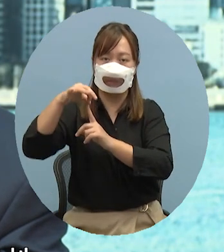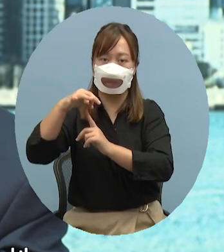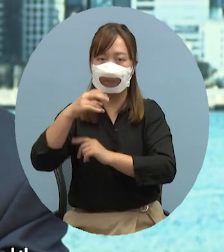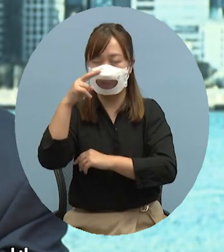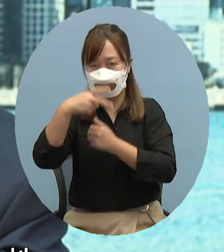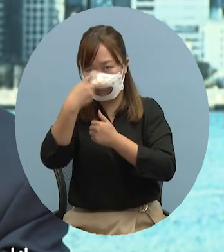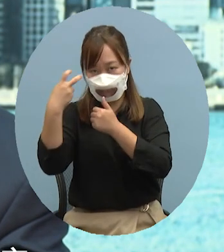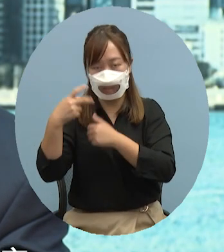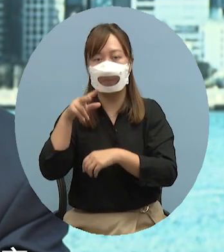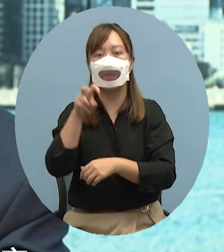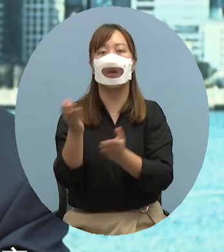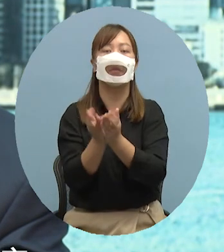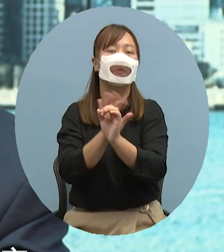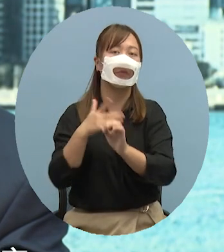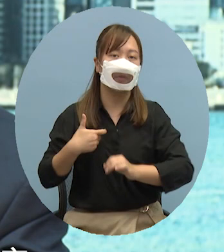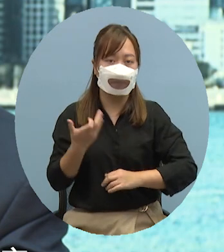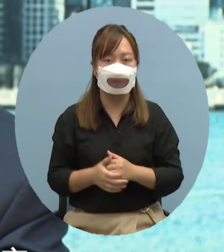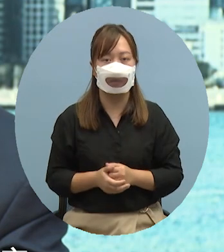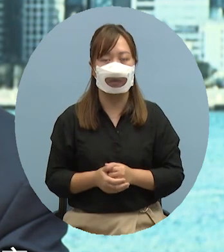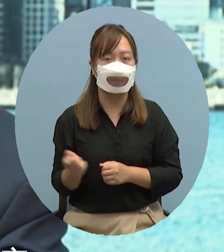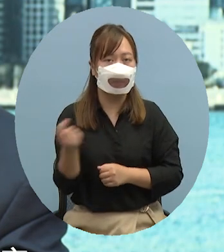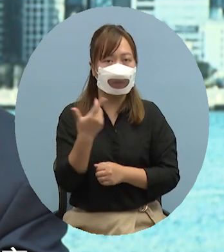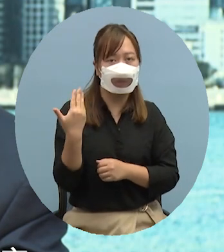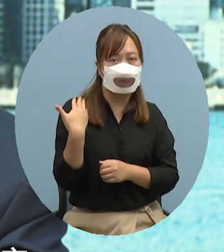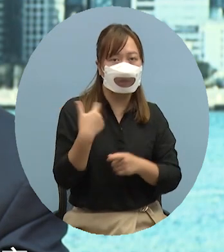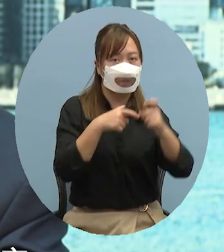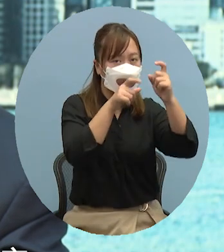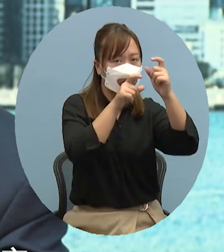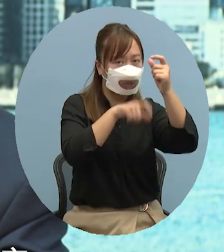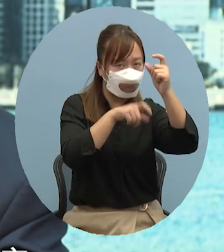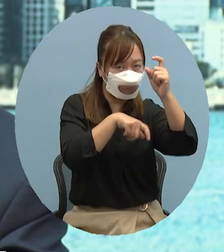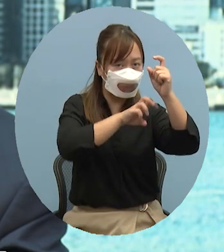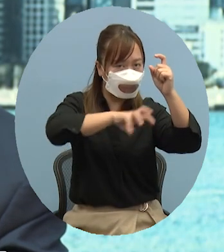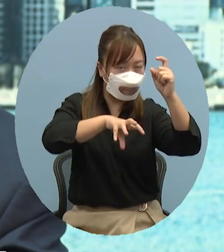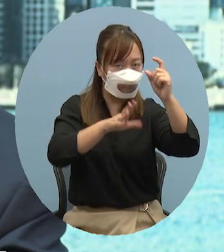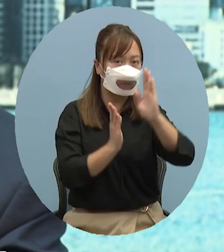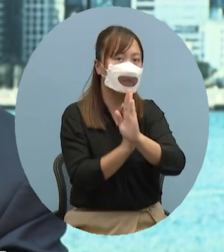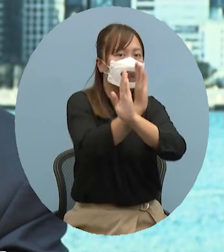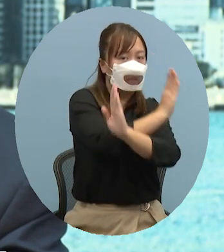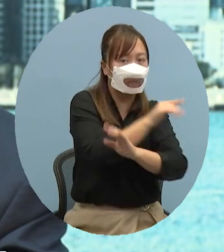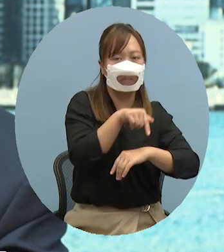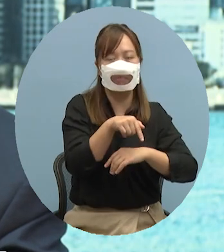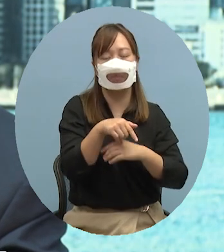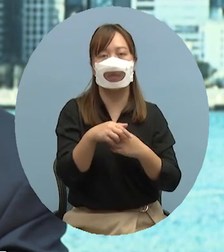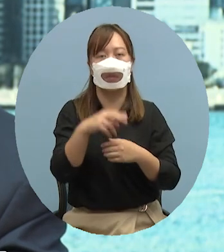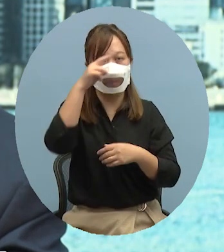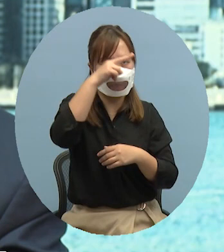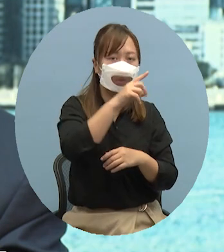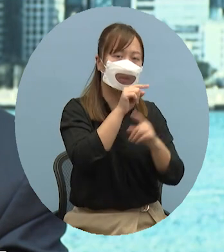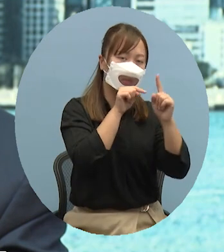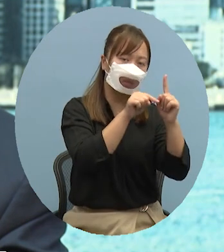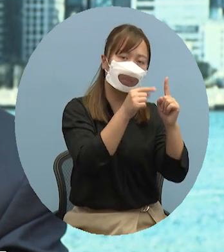係呈陽性嘅。咁呢個係比起即係九月底前嘅數字咧。當時每一日大概係